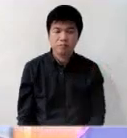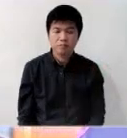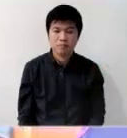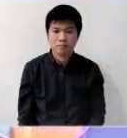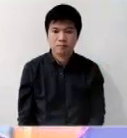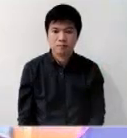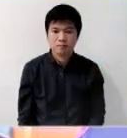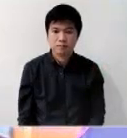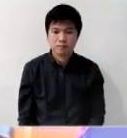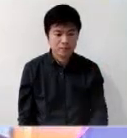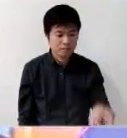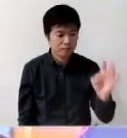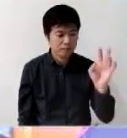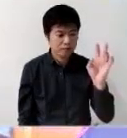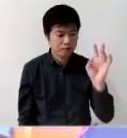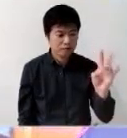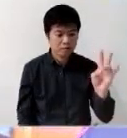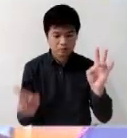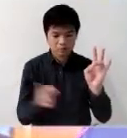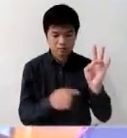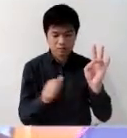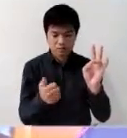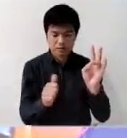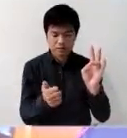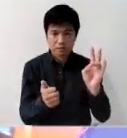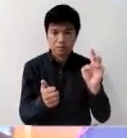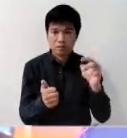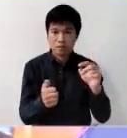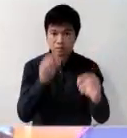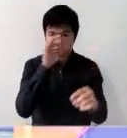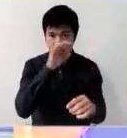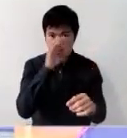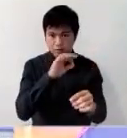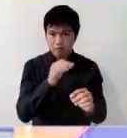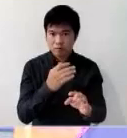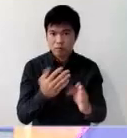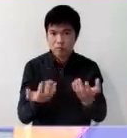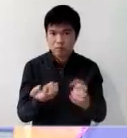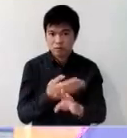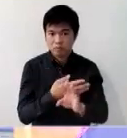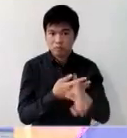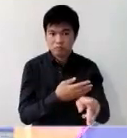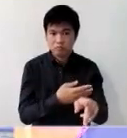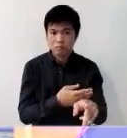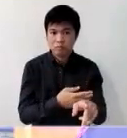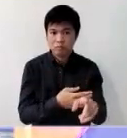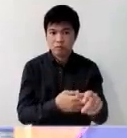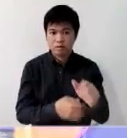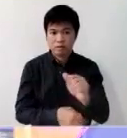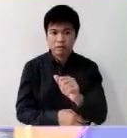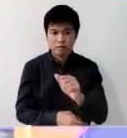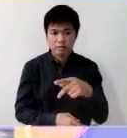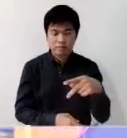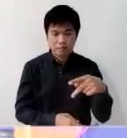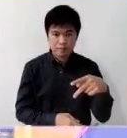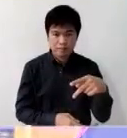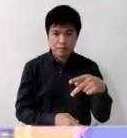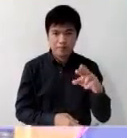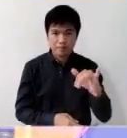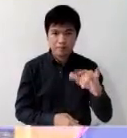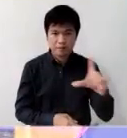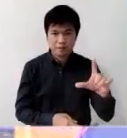8 sa 10 Pilipino raw ang gustong ibalik sa Abril hanggang Mayo ang school break. Base sa isang survey, ano naman kaya sagot ng DepEd